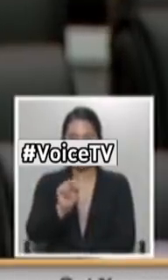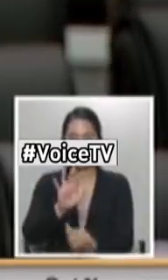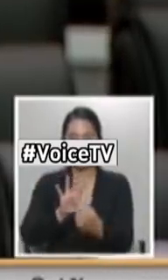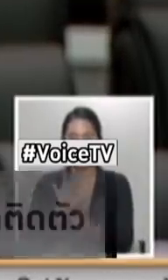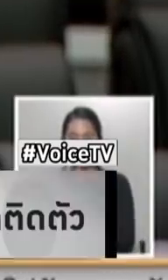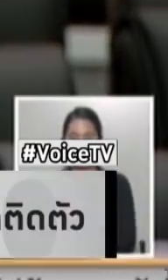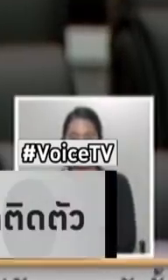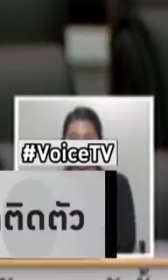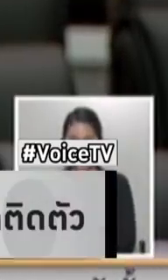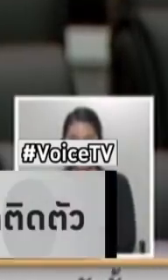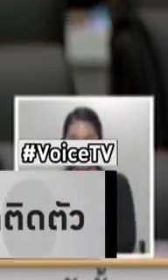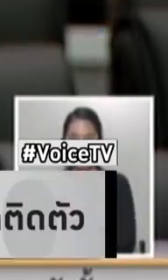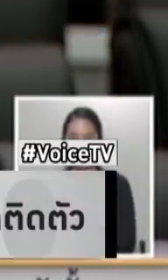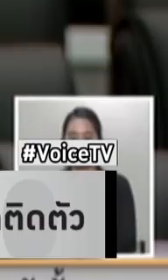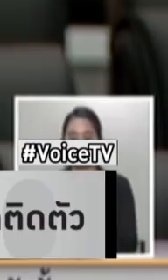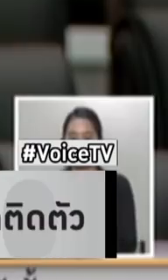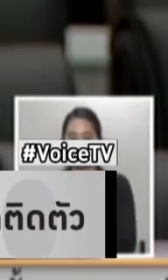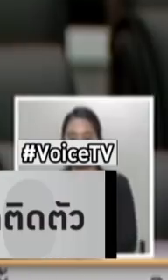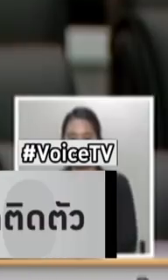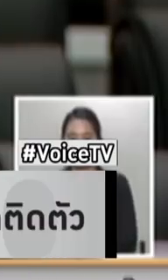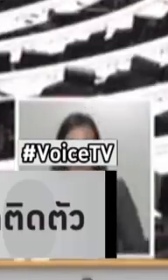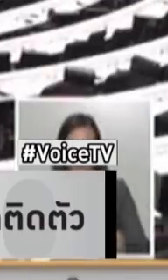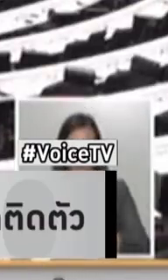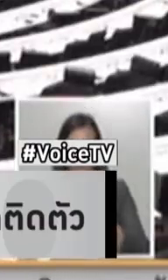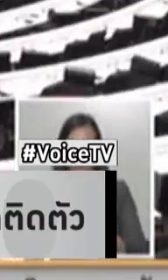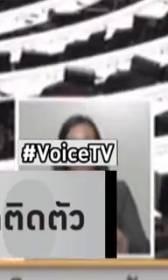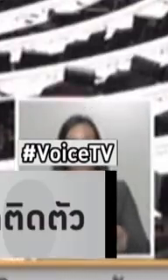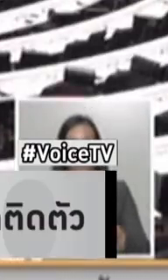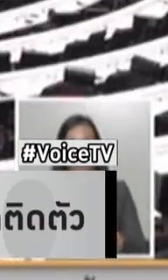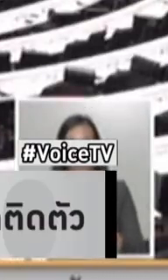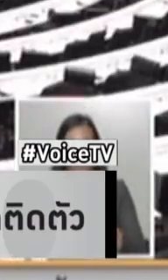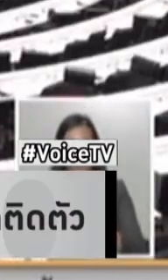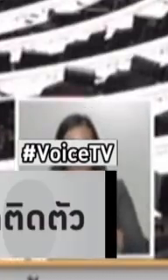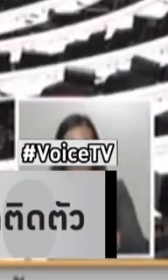แปลเนี่ยนะฮะได้พบกับมาเฟียใหญ่ของไทย ขออนุญาตครับท่านประธานครับ